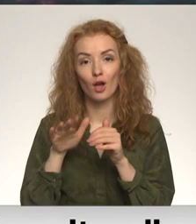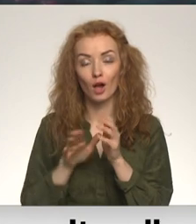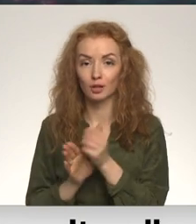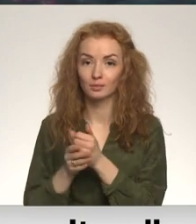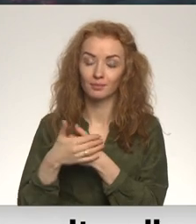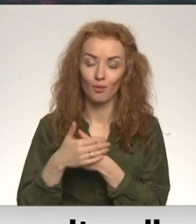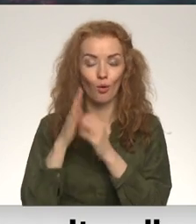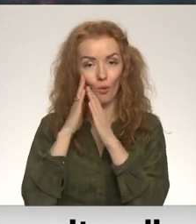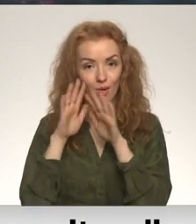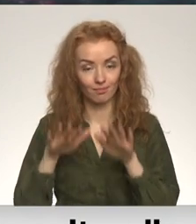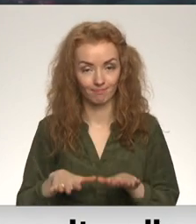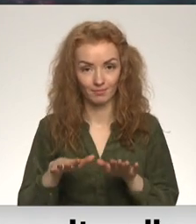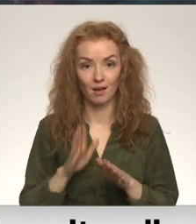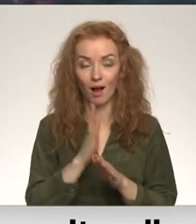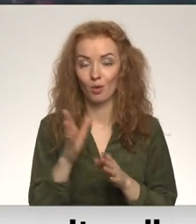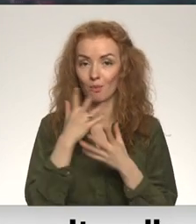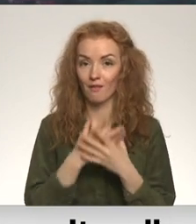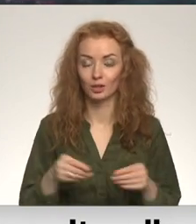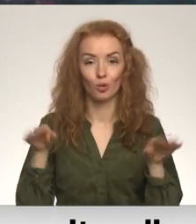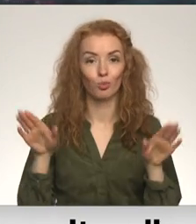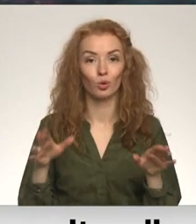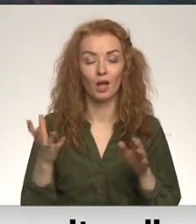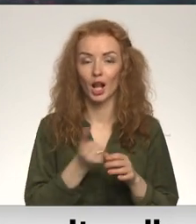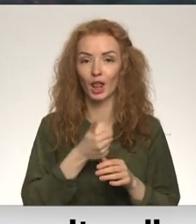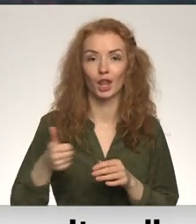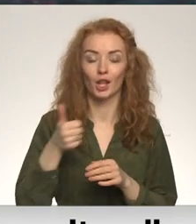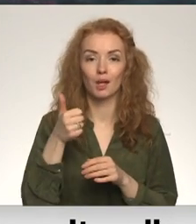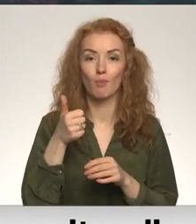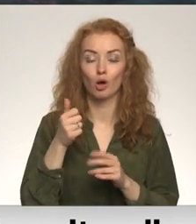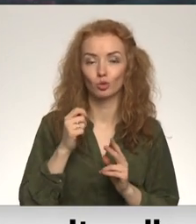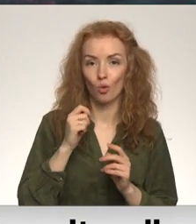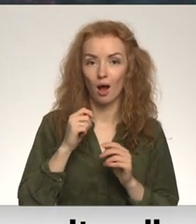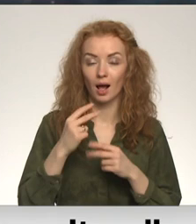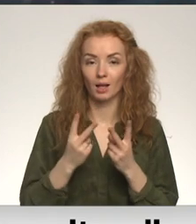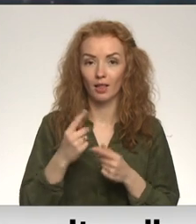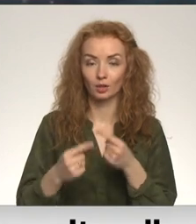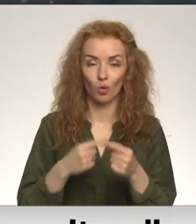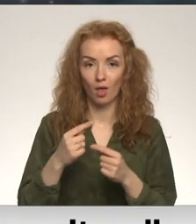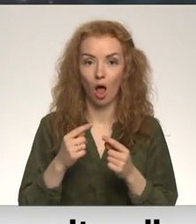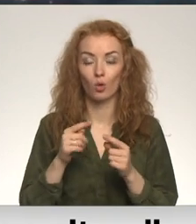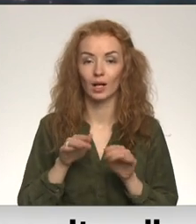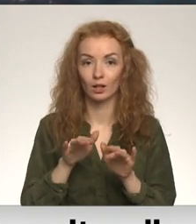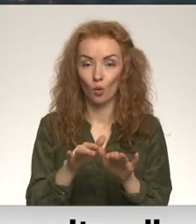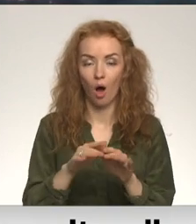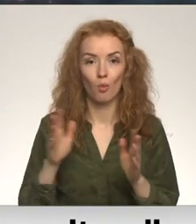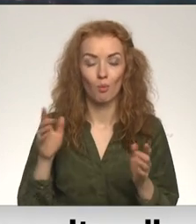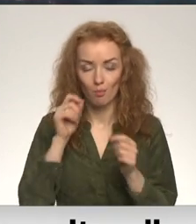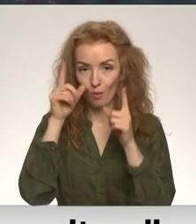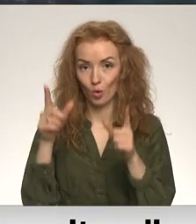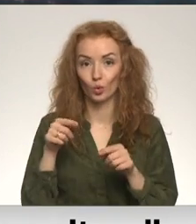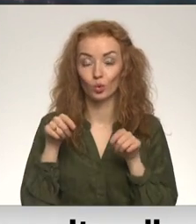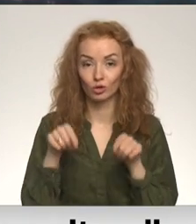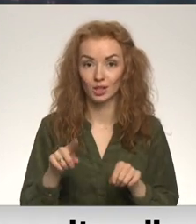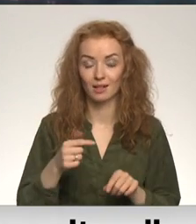kādā slēpnī. Ik pavasari putni ar īpašu rituālu tiek modināti. Turklāt tradicionālajā lībiešu kalendārā tieši šis ir